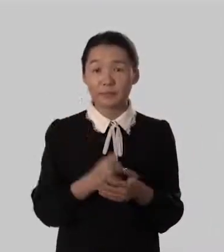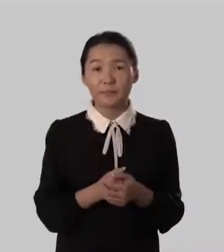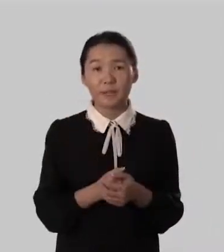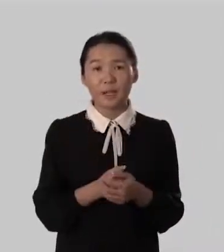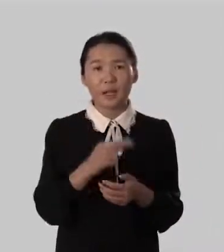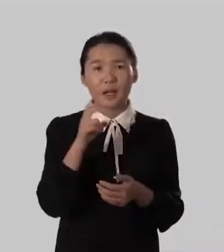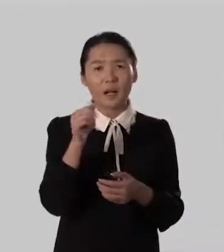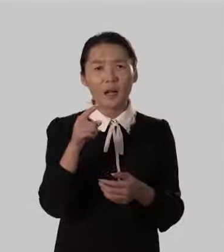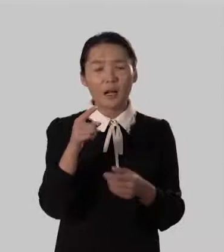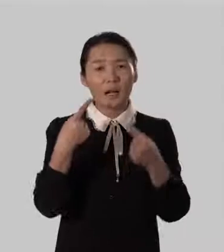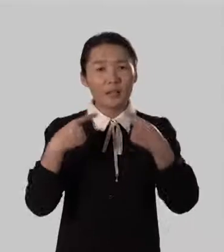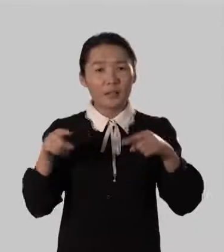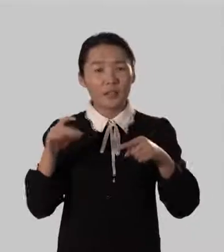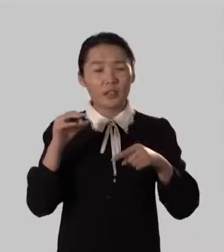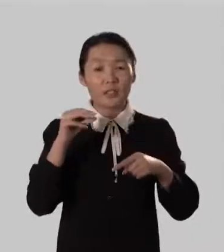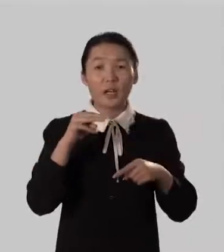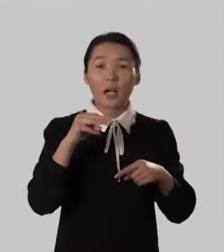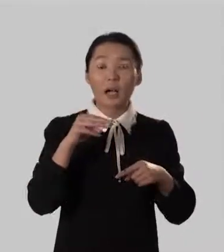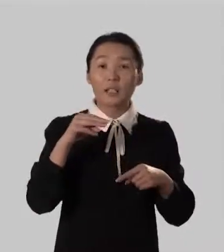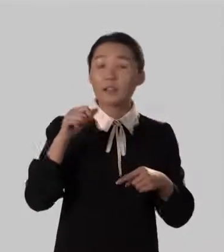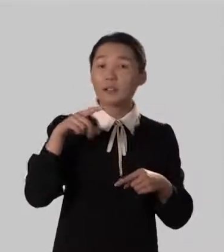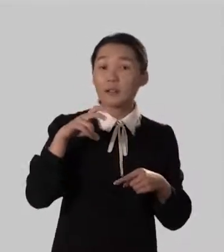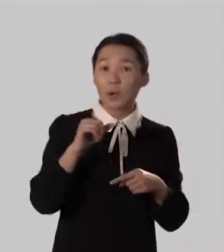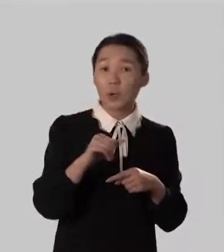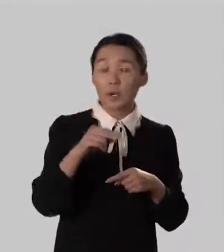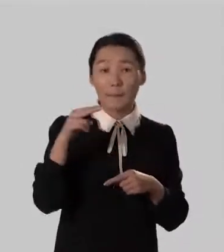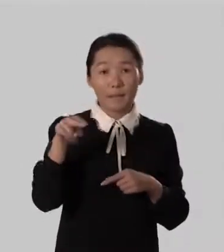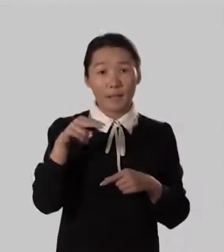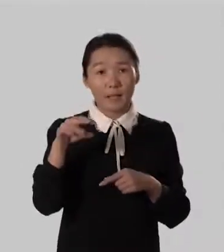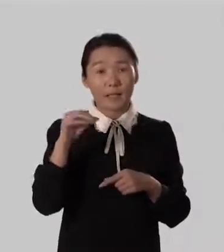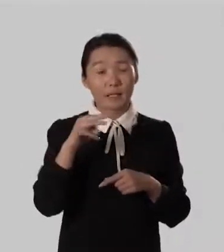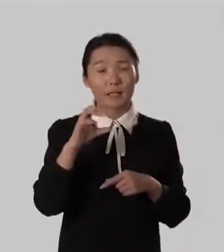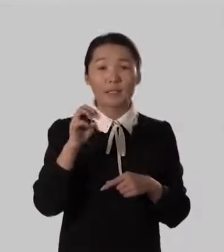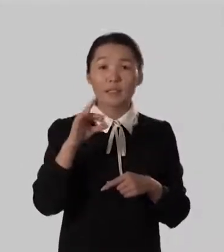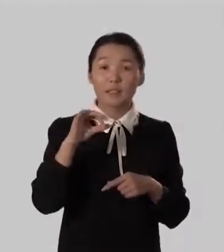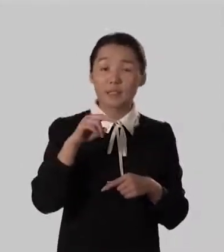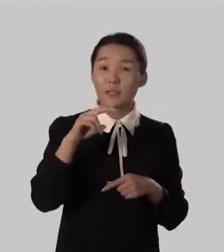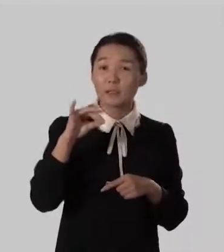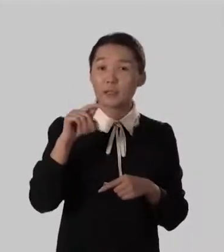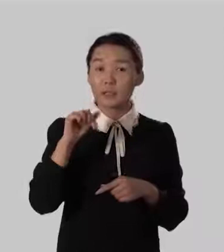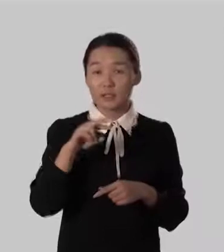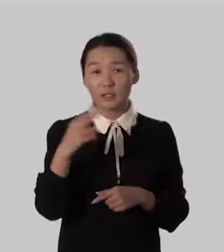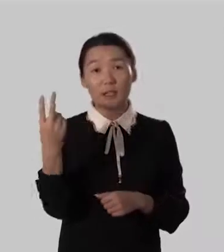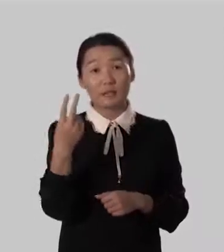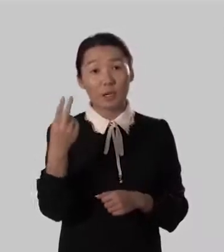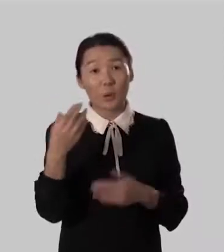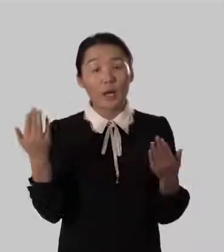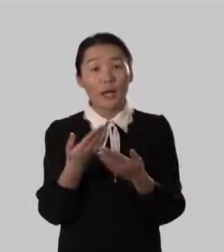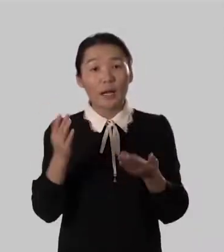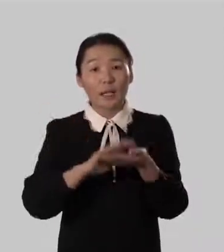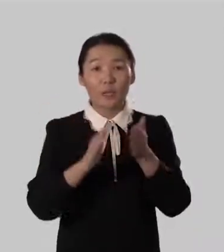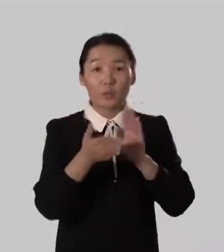первое как отличить от глагольные прилагательные от страдательных причастий второе